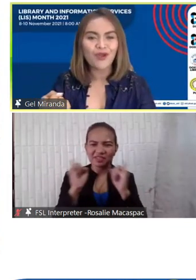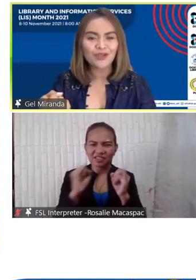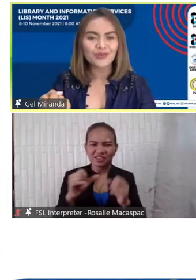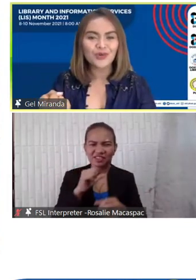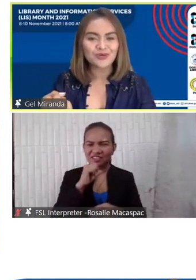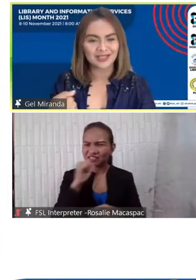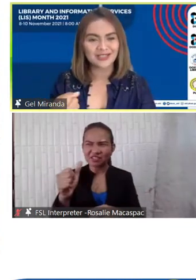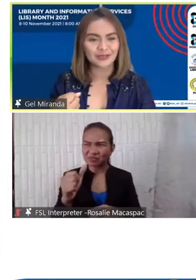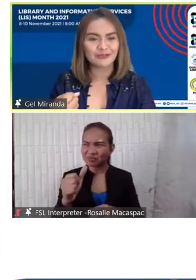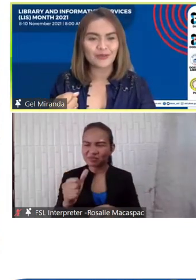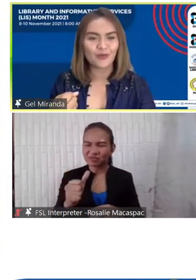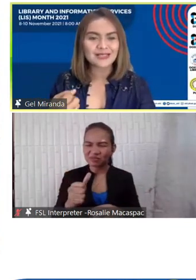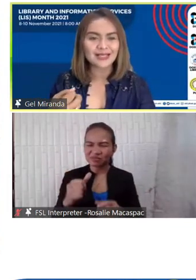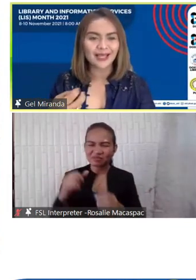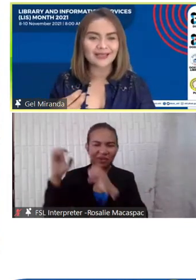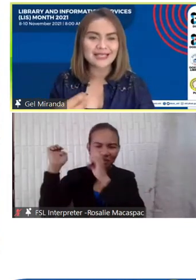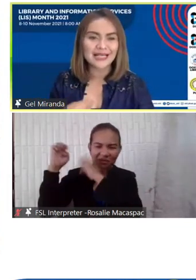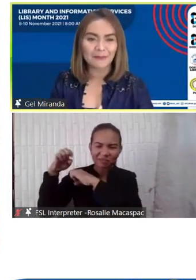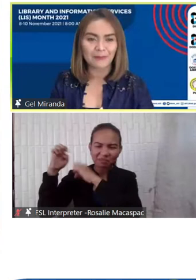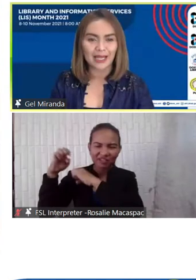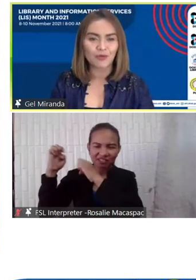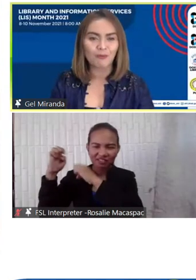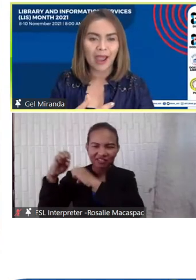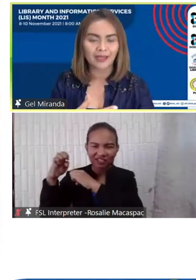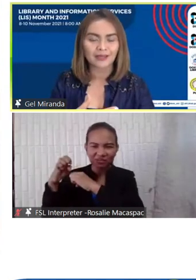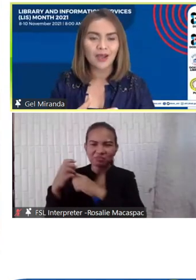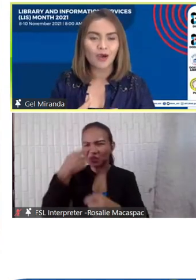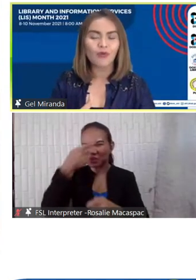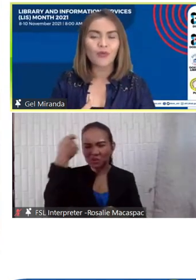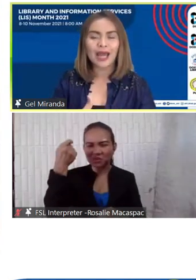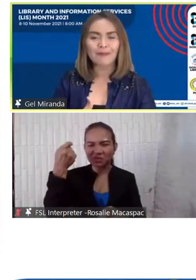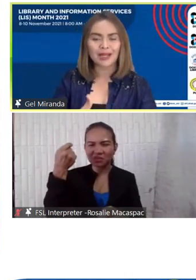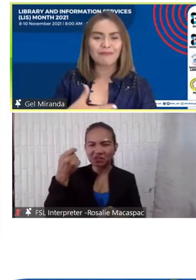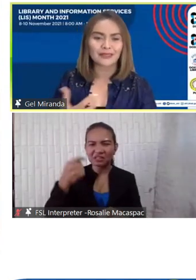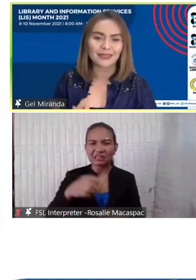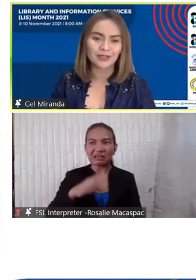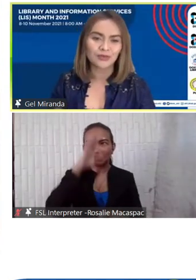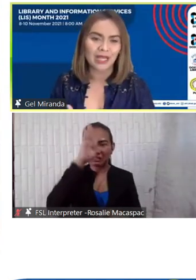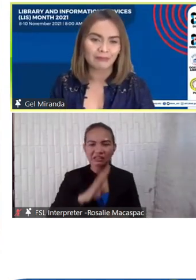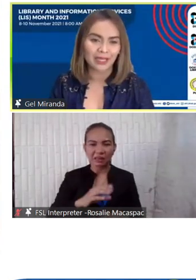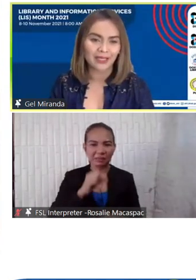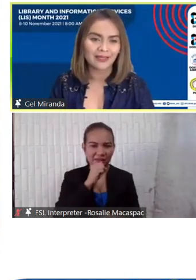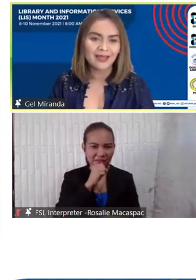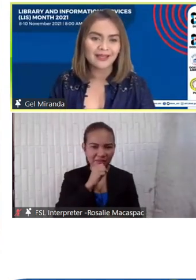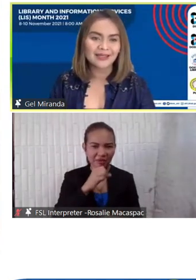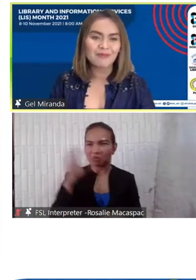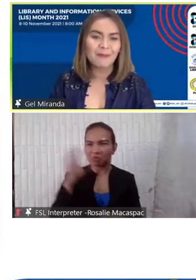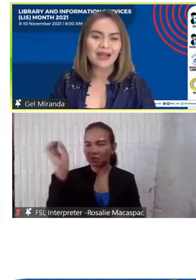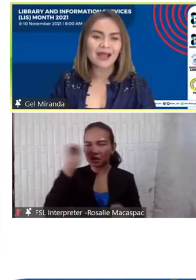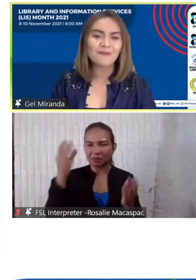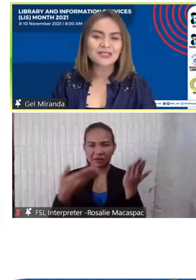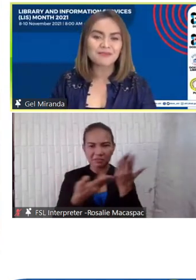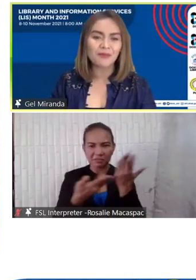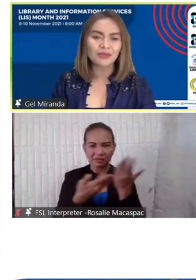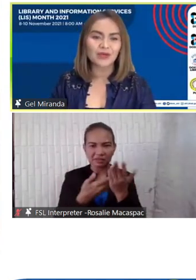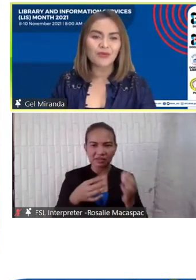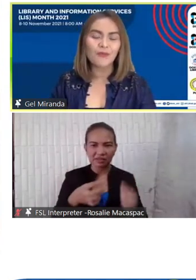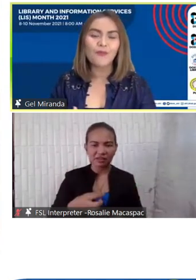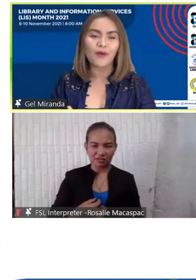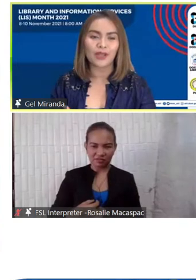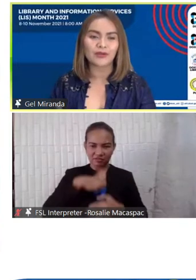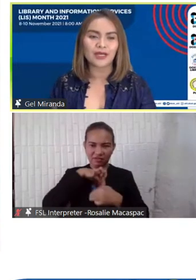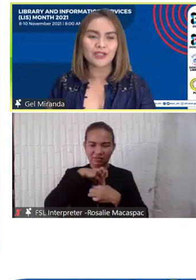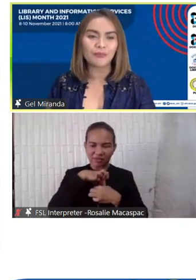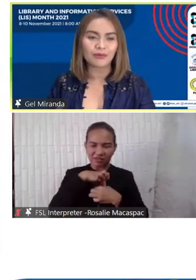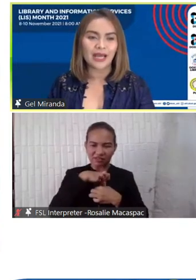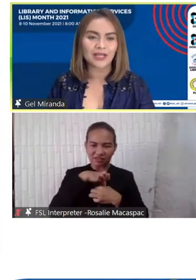mo doon sa interview mo kasi nasira pala yung mic or wala palang battery yung lapel. Di ba parang mas mabuti kung